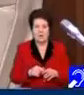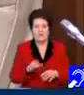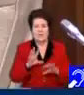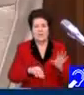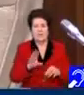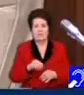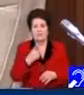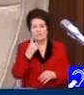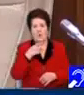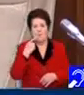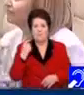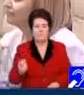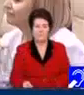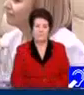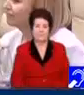fiind unul politic.